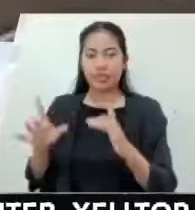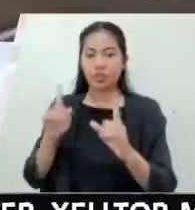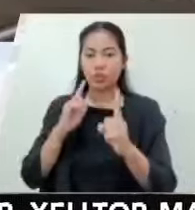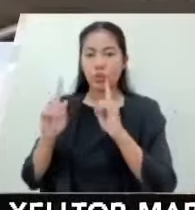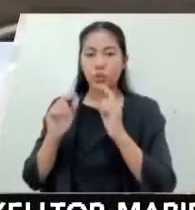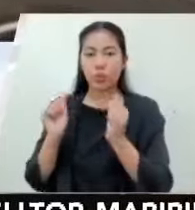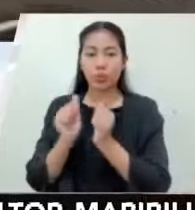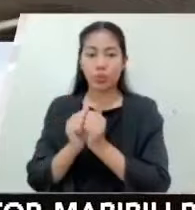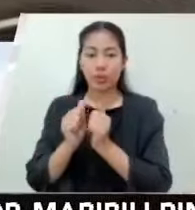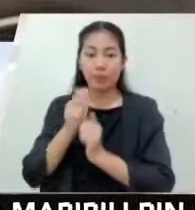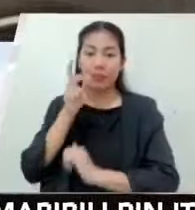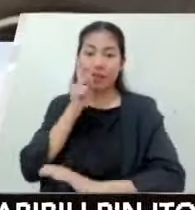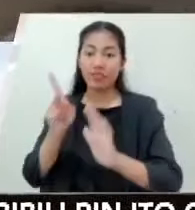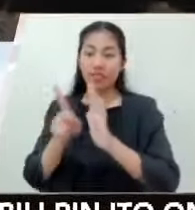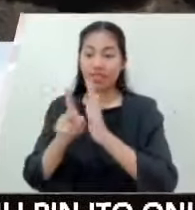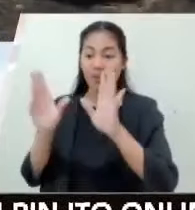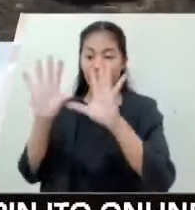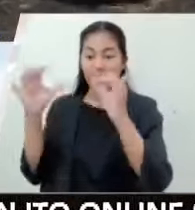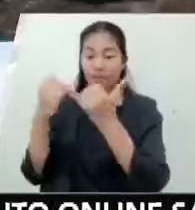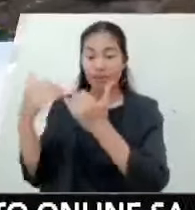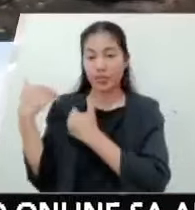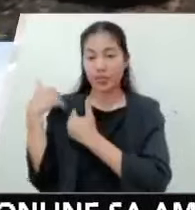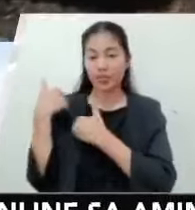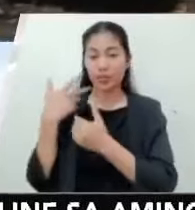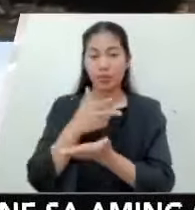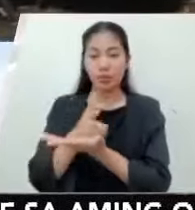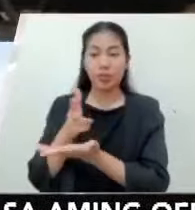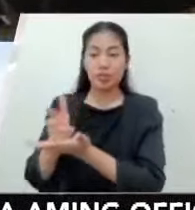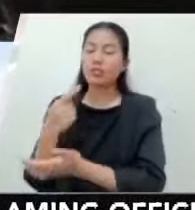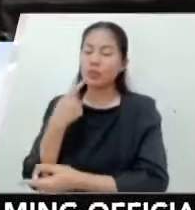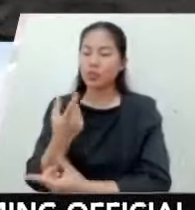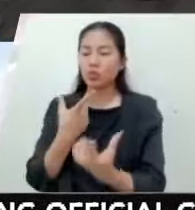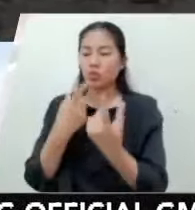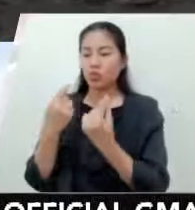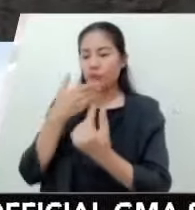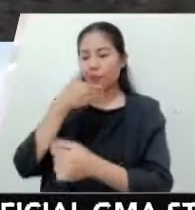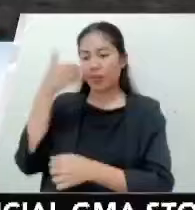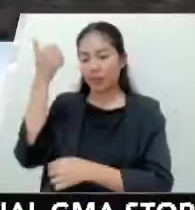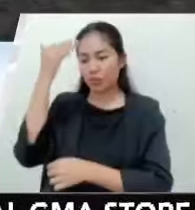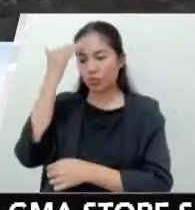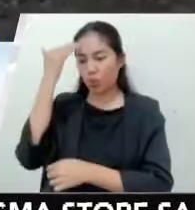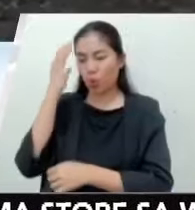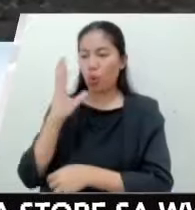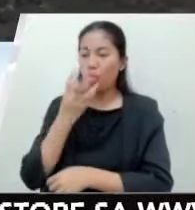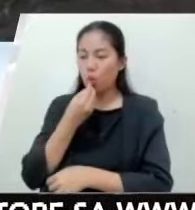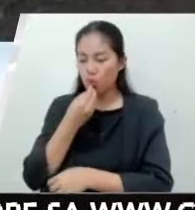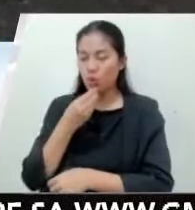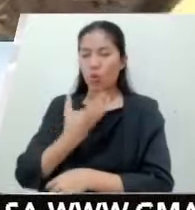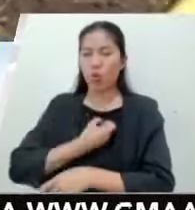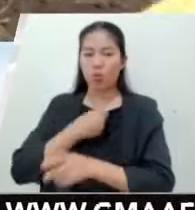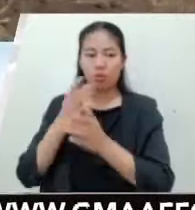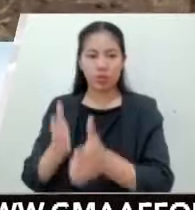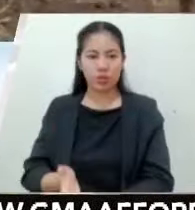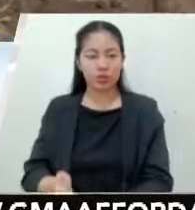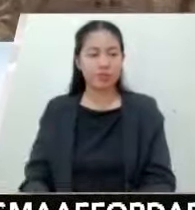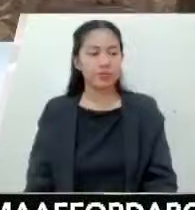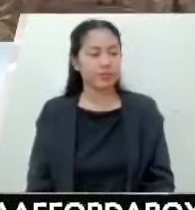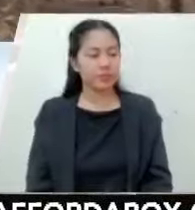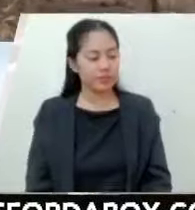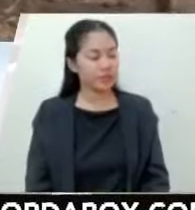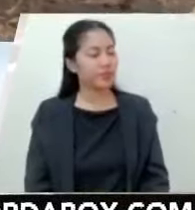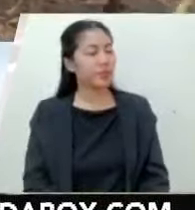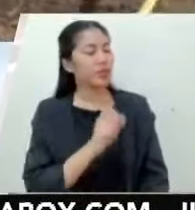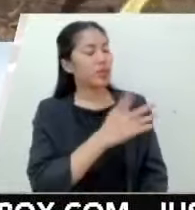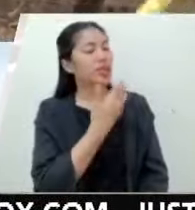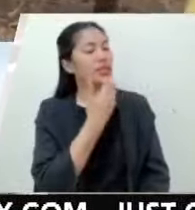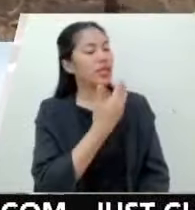concessionaire and they said that they are doing all they can to identify the owners of the vehicle. All right. Maraming salamat po. Ms. Connie Bungag, ang